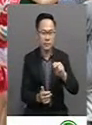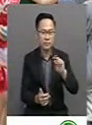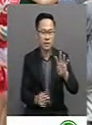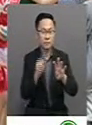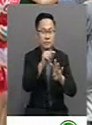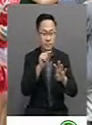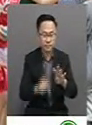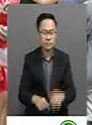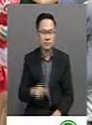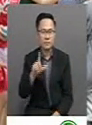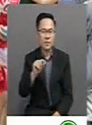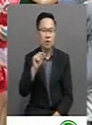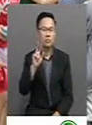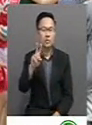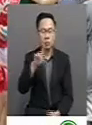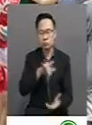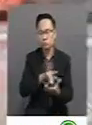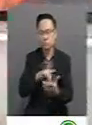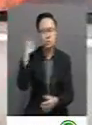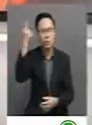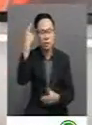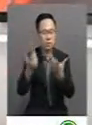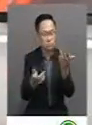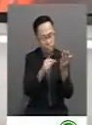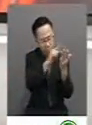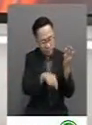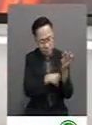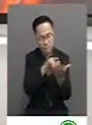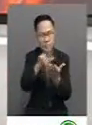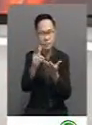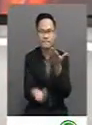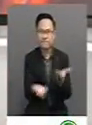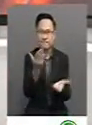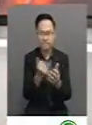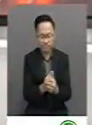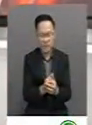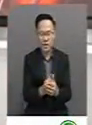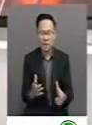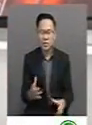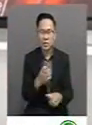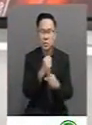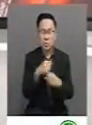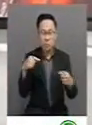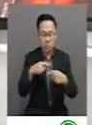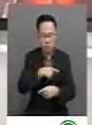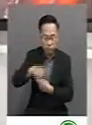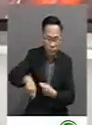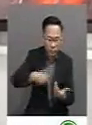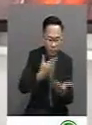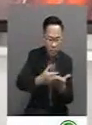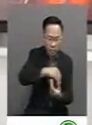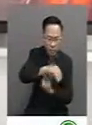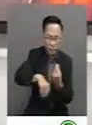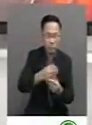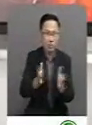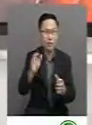างส่วน 22% ค่ะก็เตรียมไปท่องเที่ยวนะคะก็ถือได้ว่าเป็นช่วงเทศกาลที่ใช้จ่ายเงินเยอะเหมือนกันนะคะแต่ว่าคนก